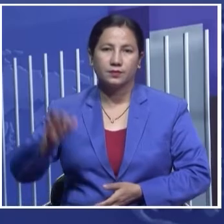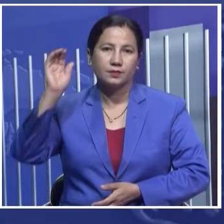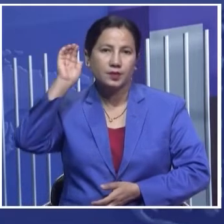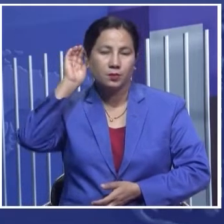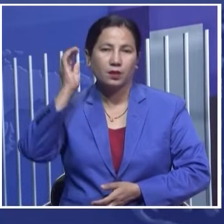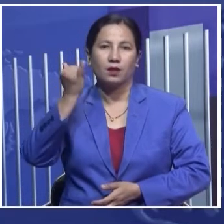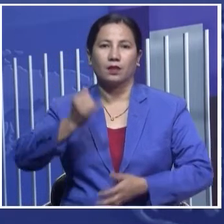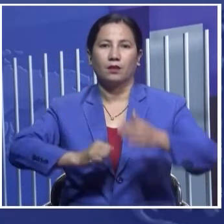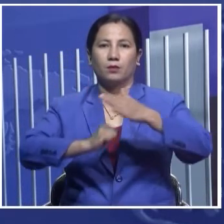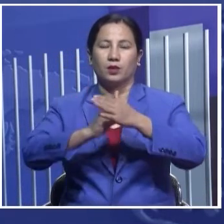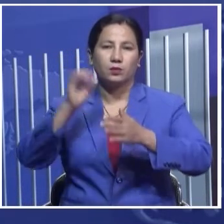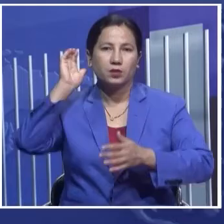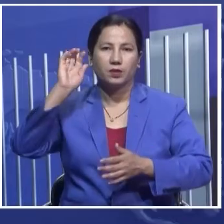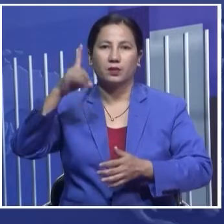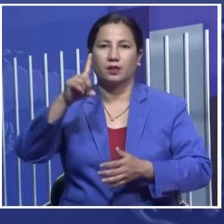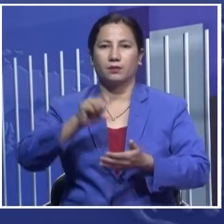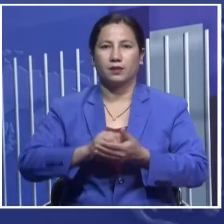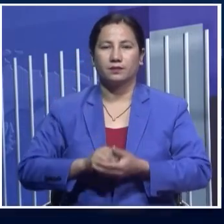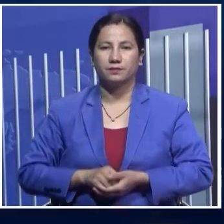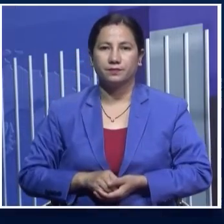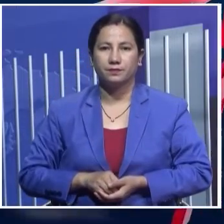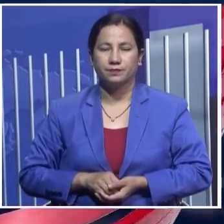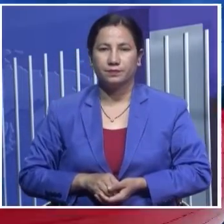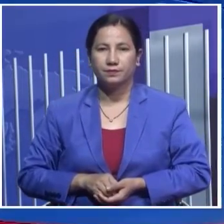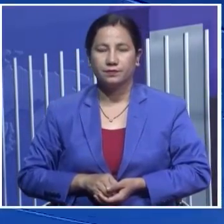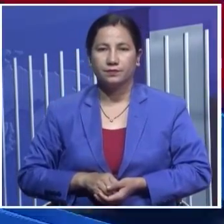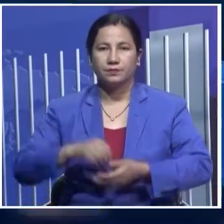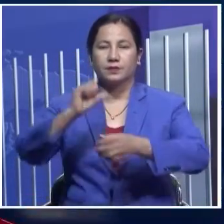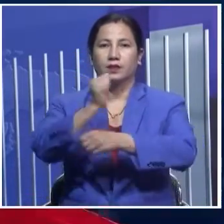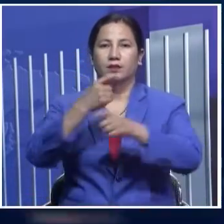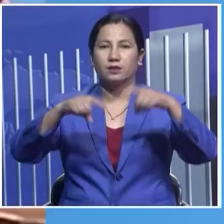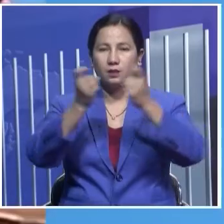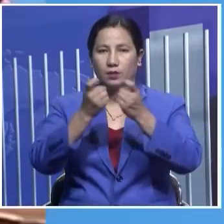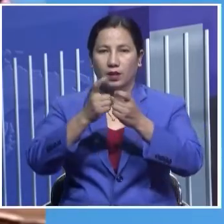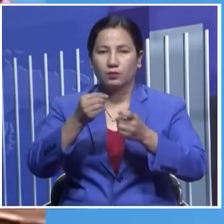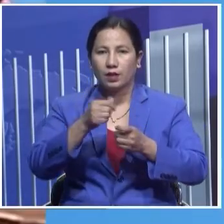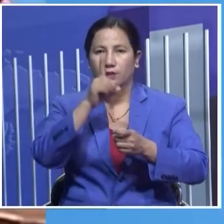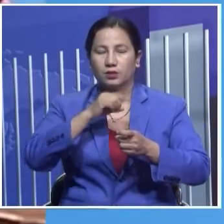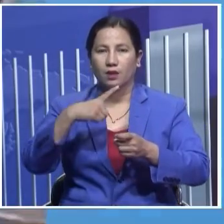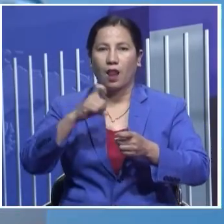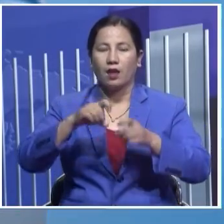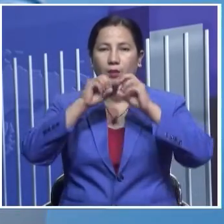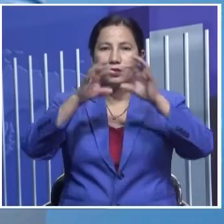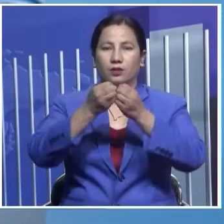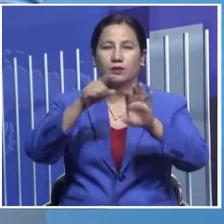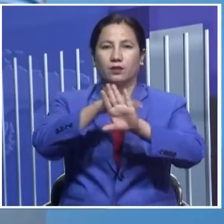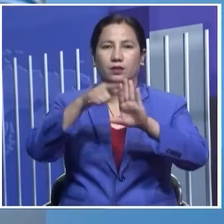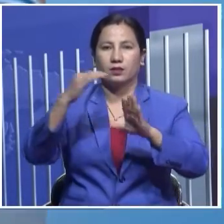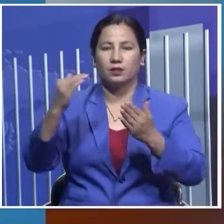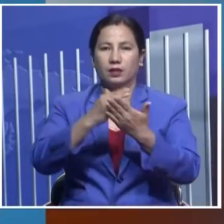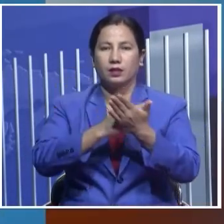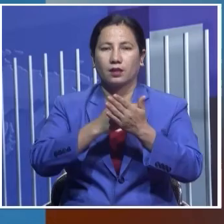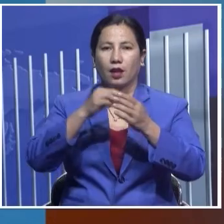समाचारको अन्त्यमा प्रमुख समाचार पुनः एकपटक। राष्ट्रिय सभाद्वारा आउँदो आर्थिक वर्षका लागि प्रस्तुत गरेको नीति तथा